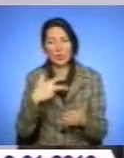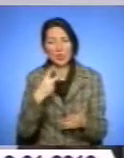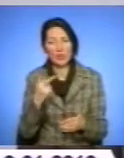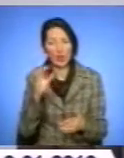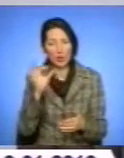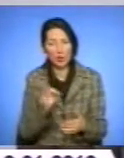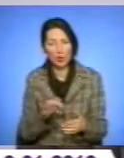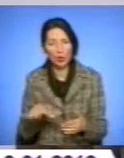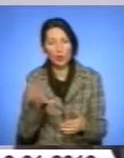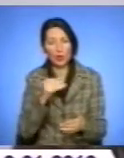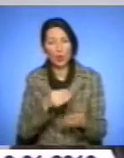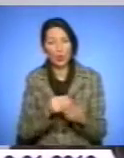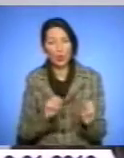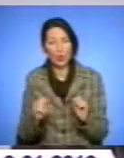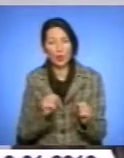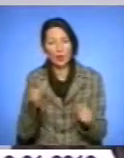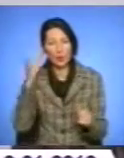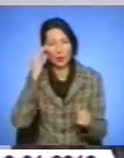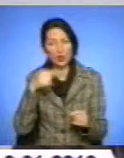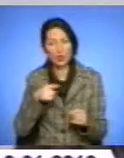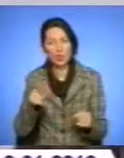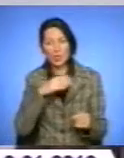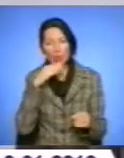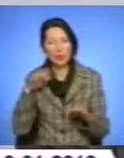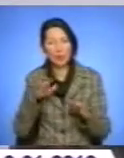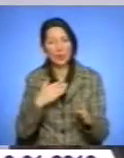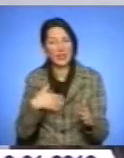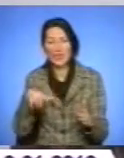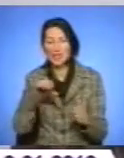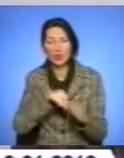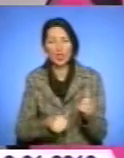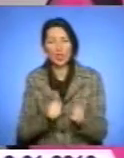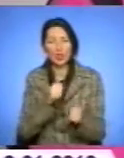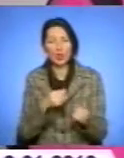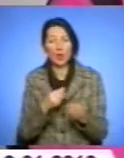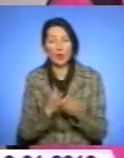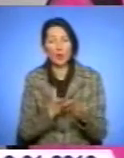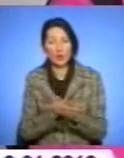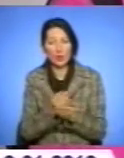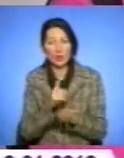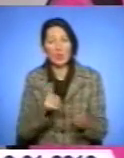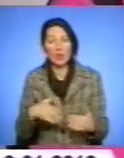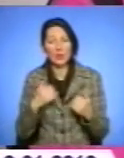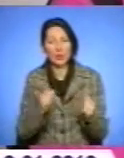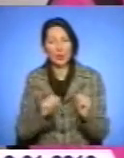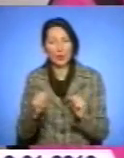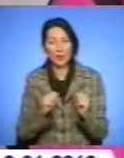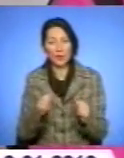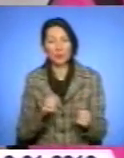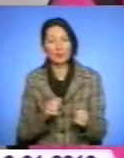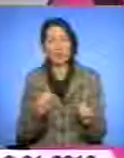усього бюджету управління, враховуючи, що інші багато заходів ми не включали в конкурс, а фінансували просто за підтримки управління, або управління